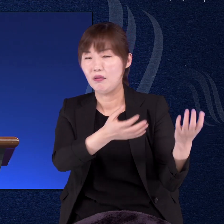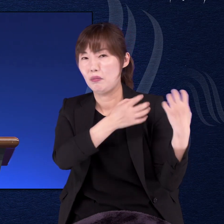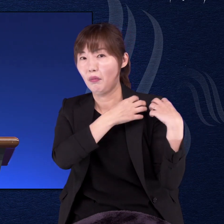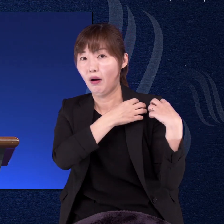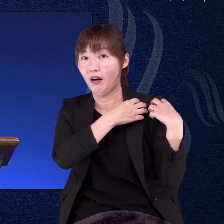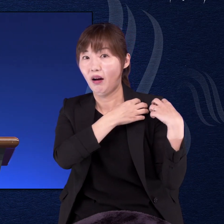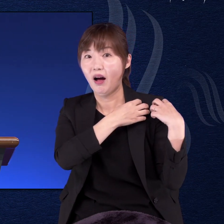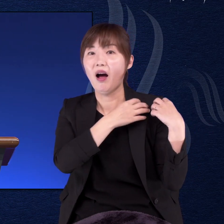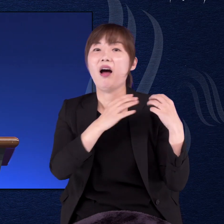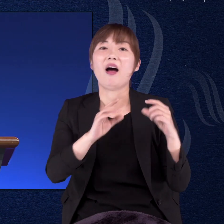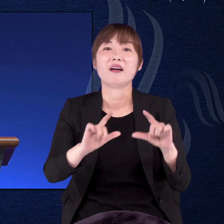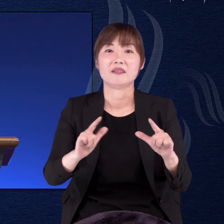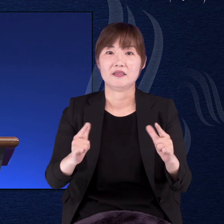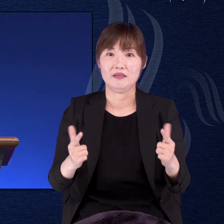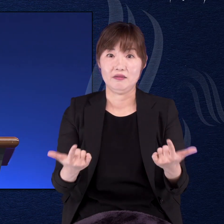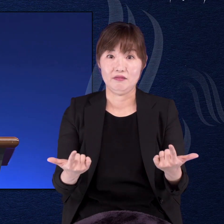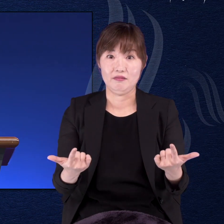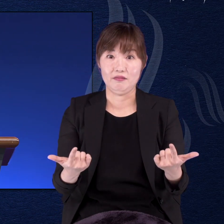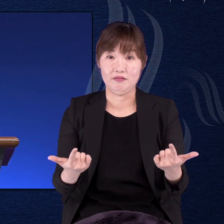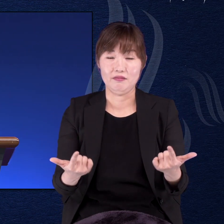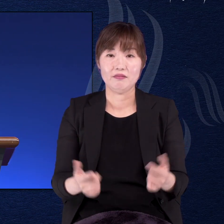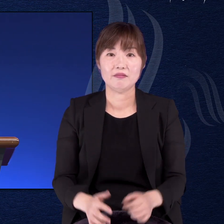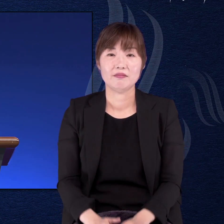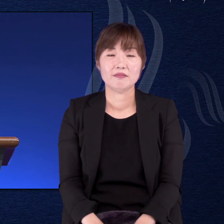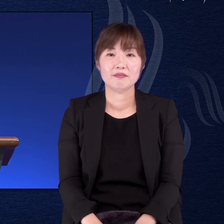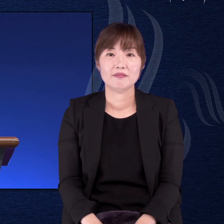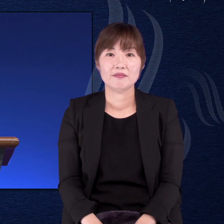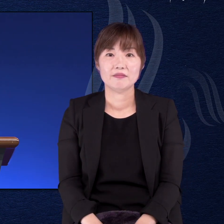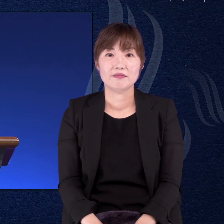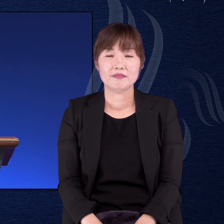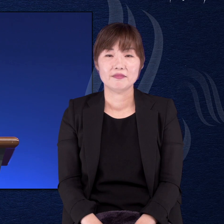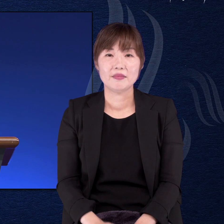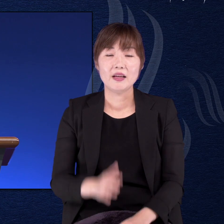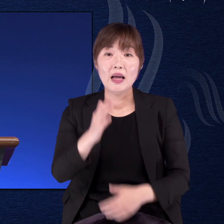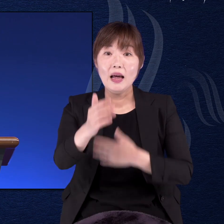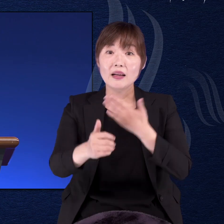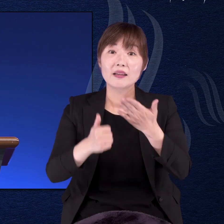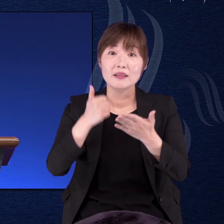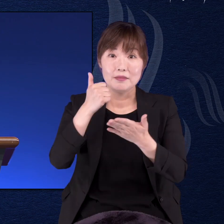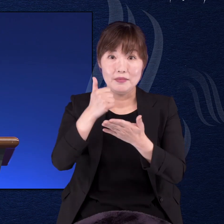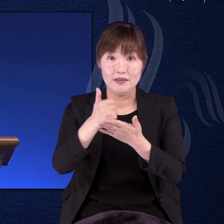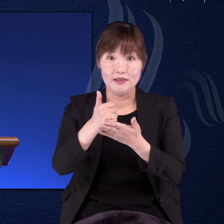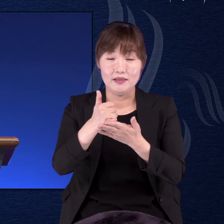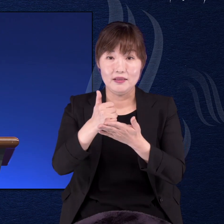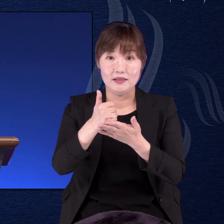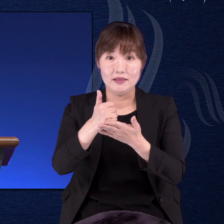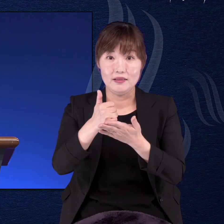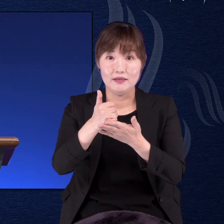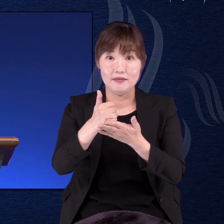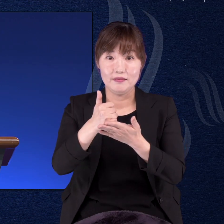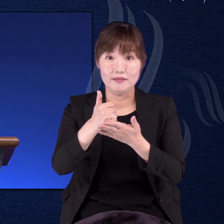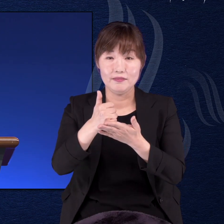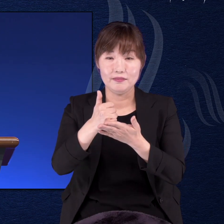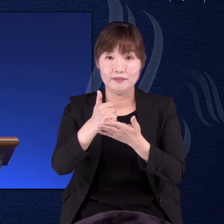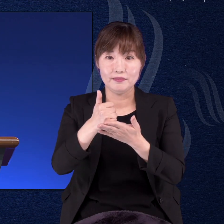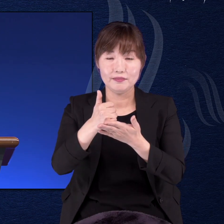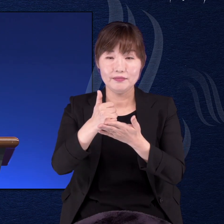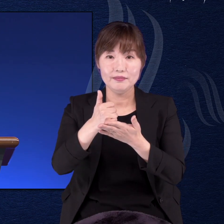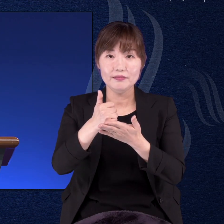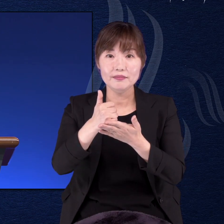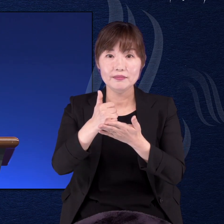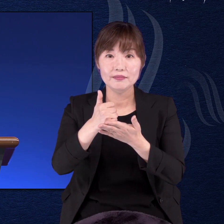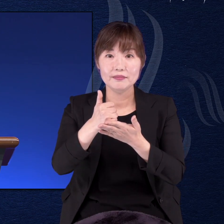두 번째 기본 원리는 하나님이 이 아이의 어미